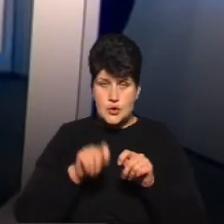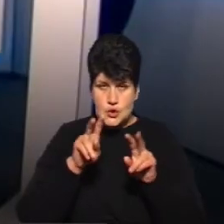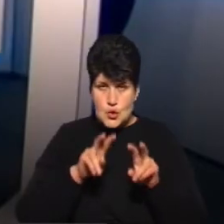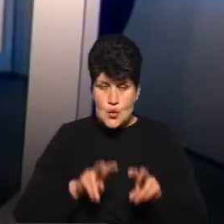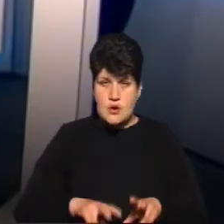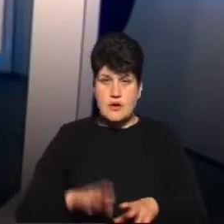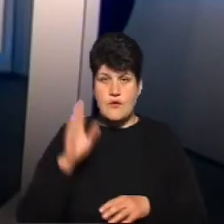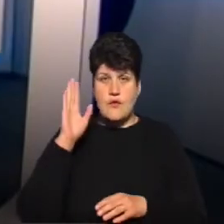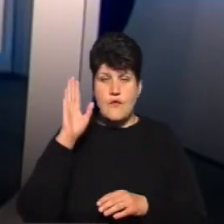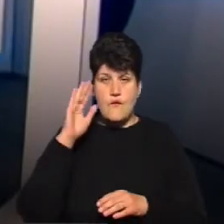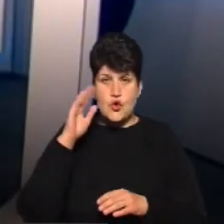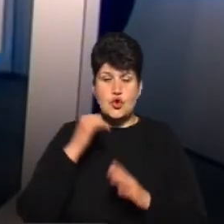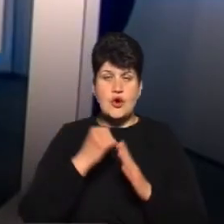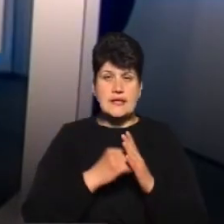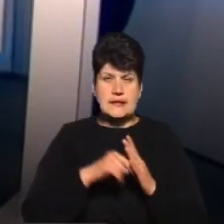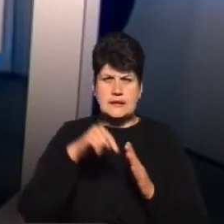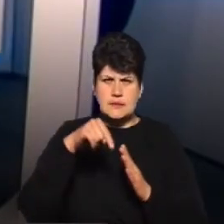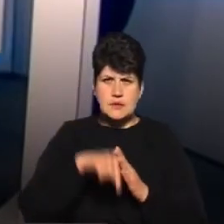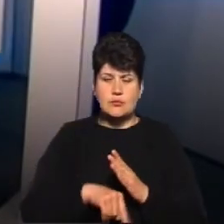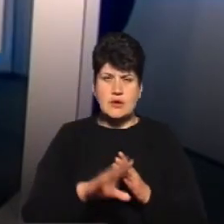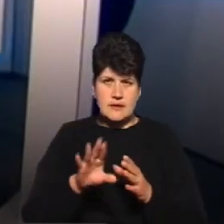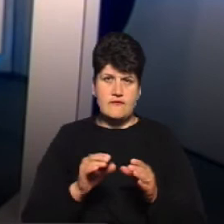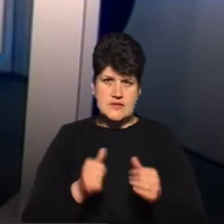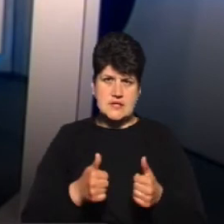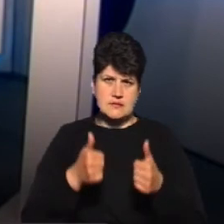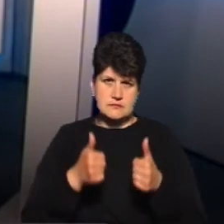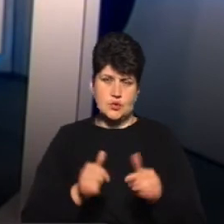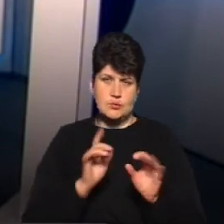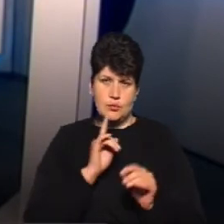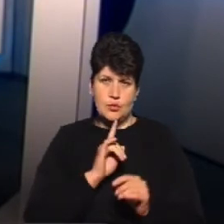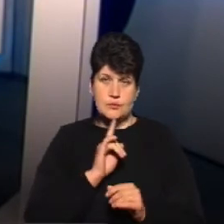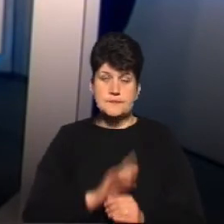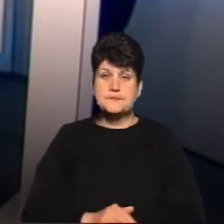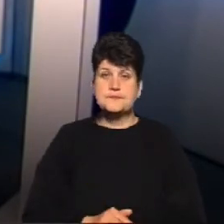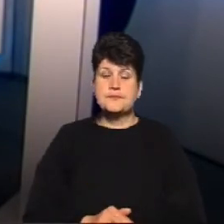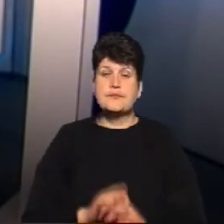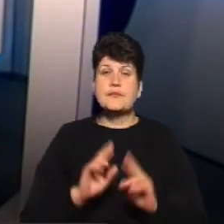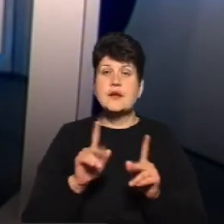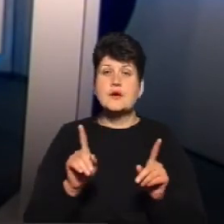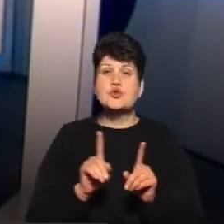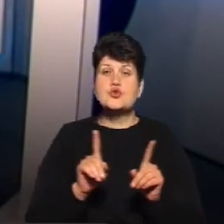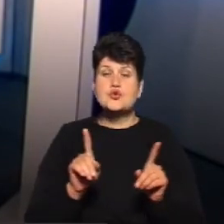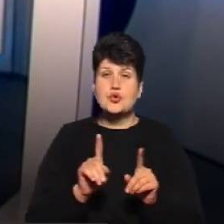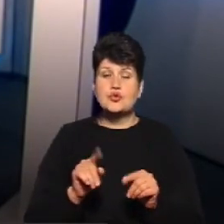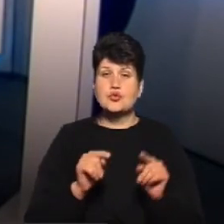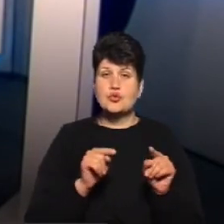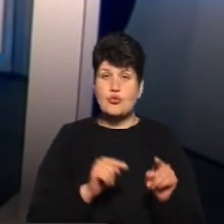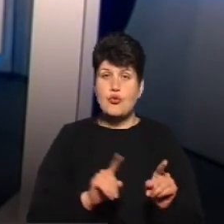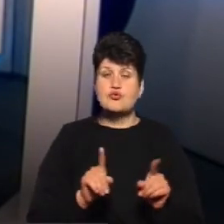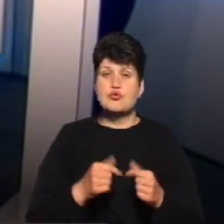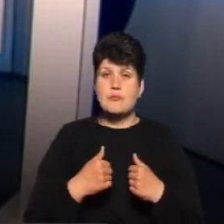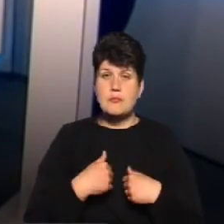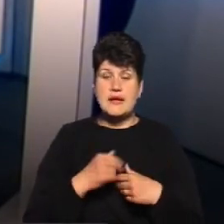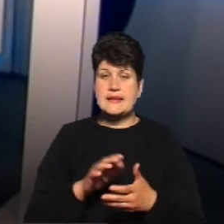горизонти, і там поки що все гаразд. Як щодо того, що ми не утилізовуємо